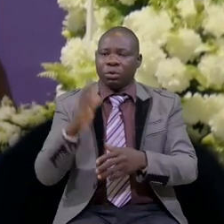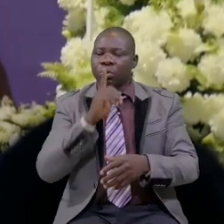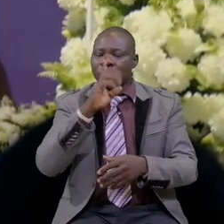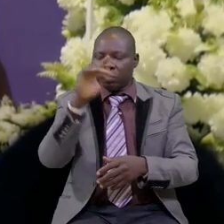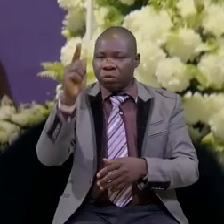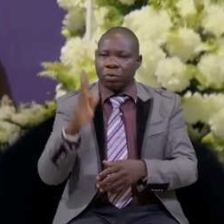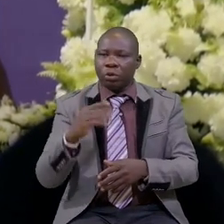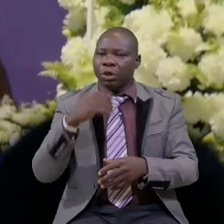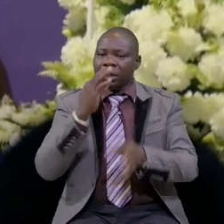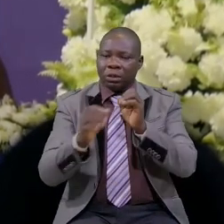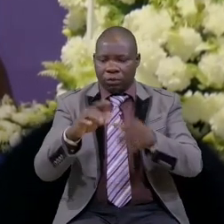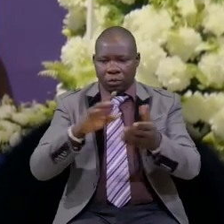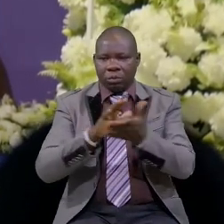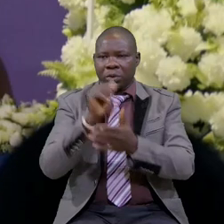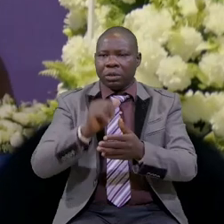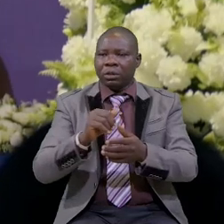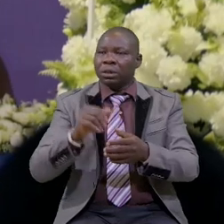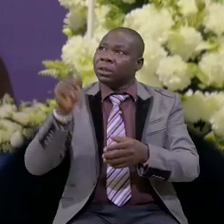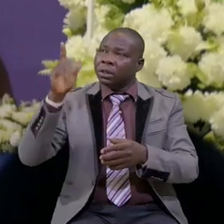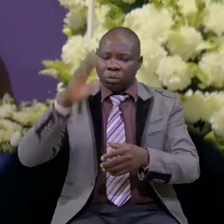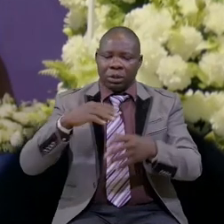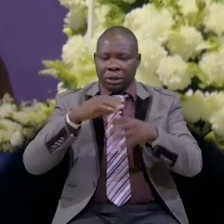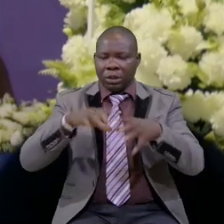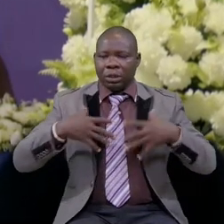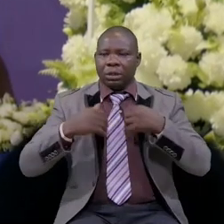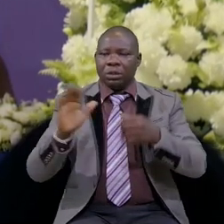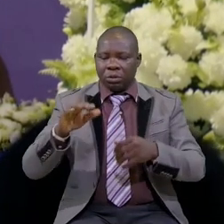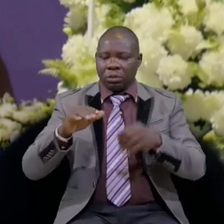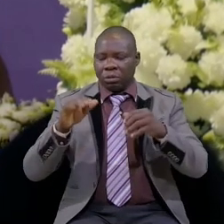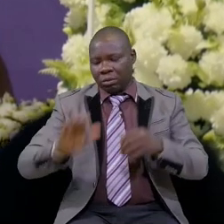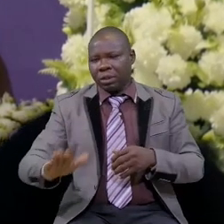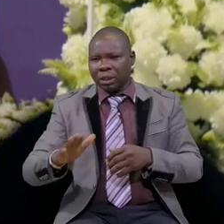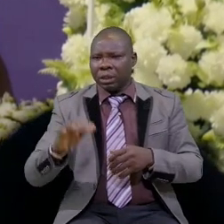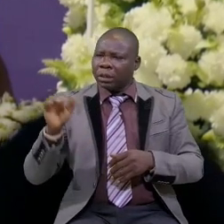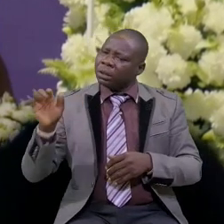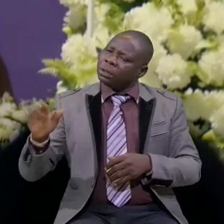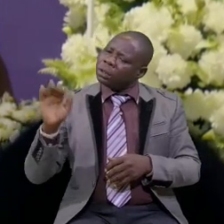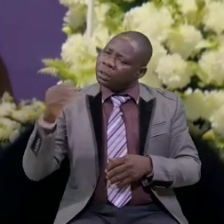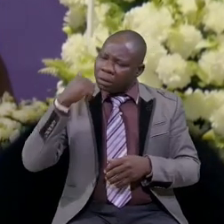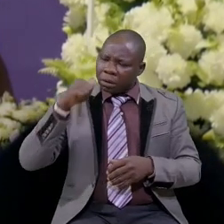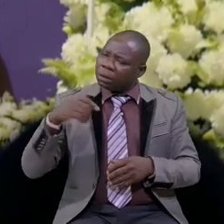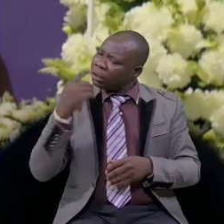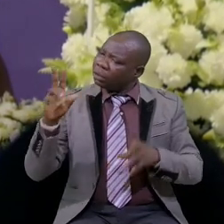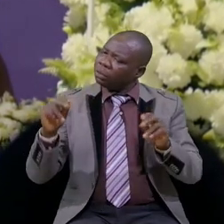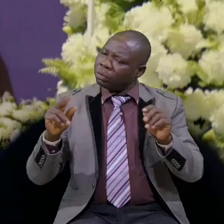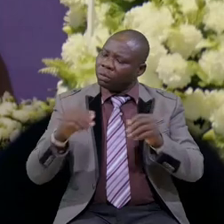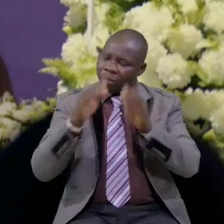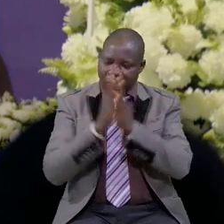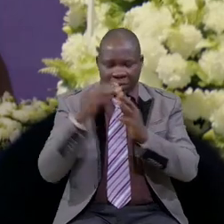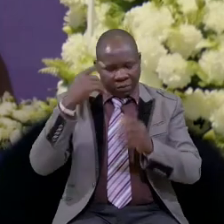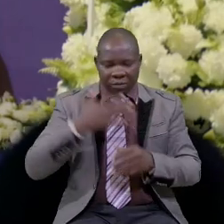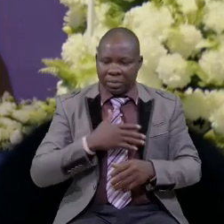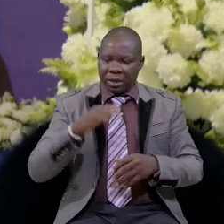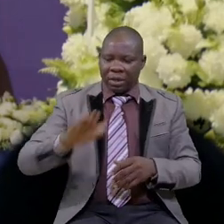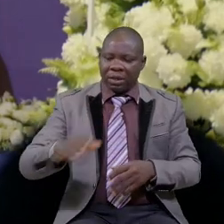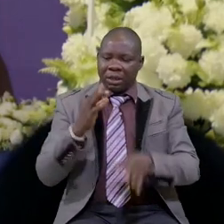ton enfant. Elle a dit, non, non, non, il faut prier pour mon enfant d'abord. Ensuite, si l'enfant se lève, je vais